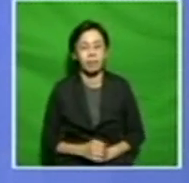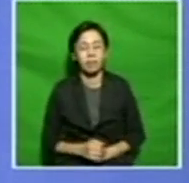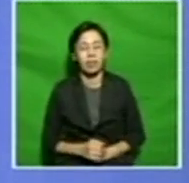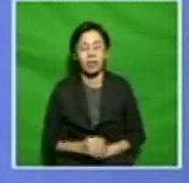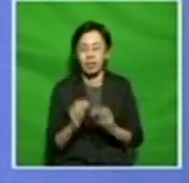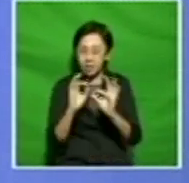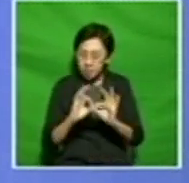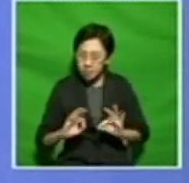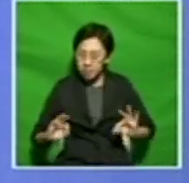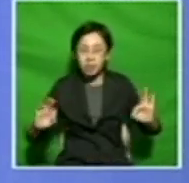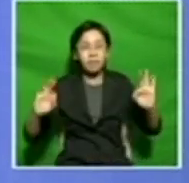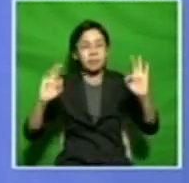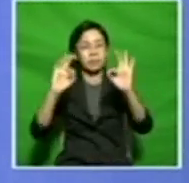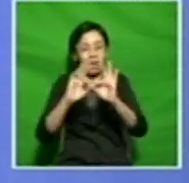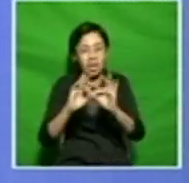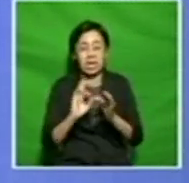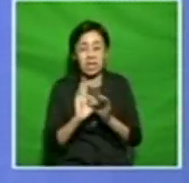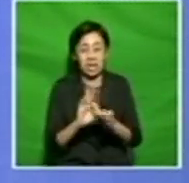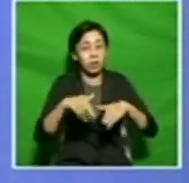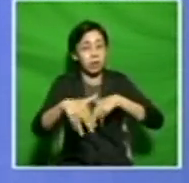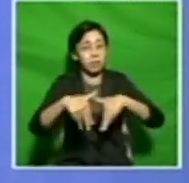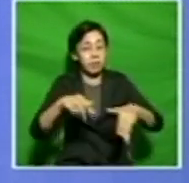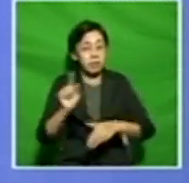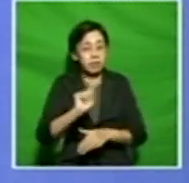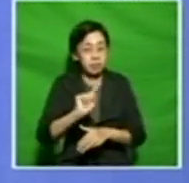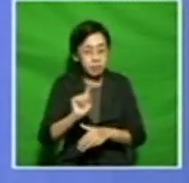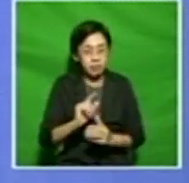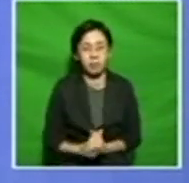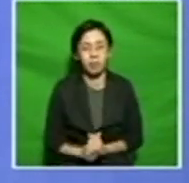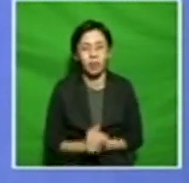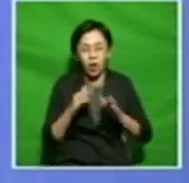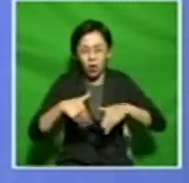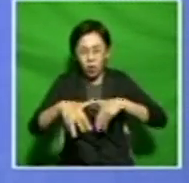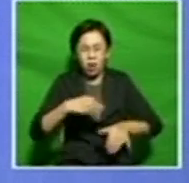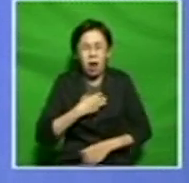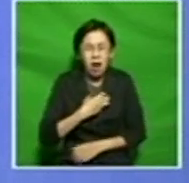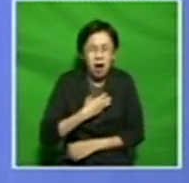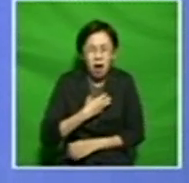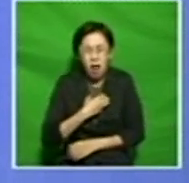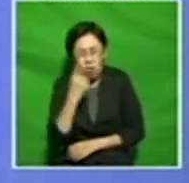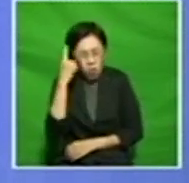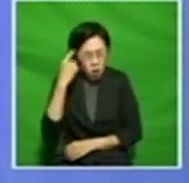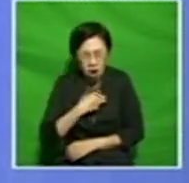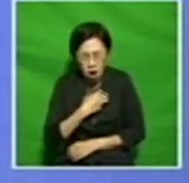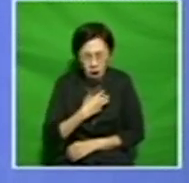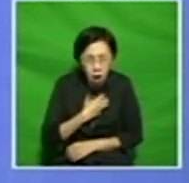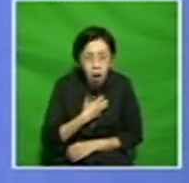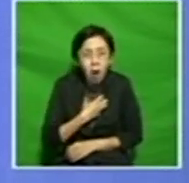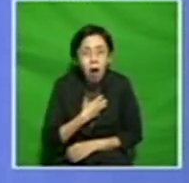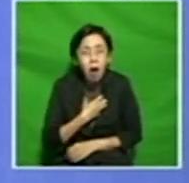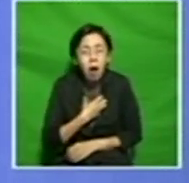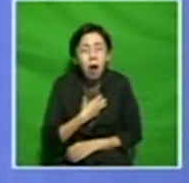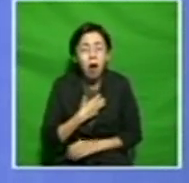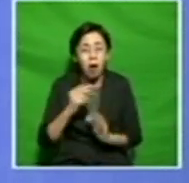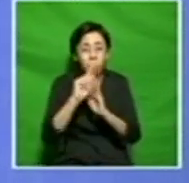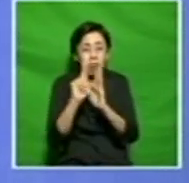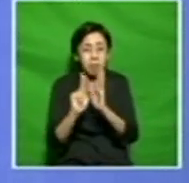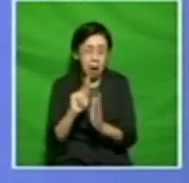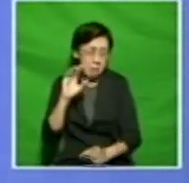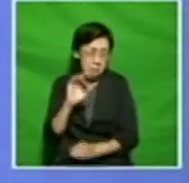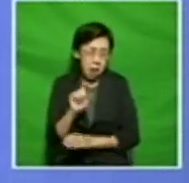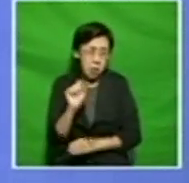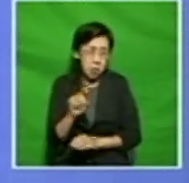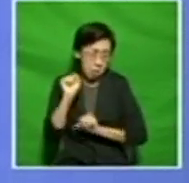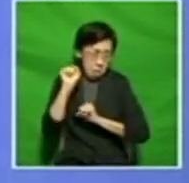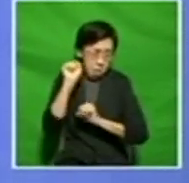ที่สุดแล้วก็จะลงมาเกี่ยวกับประชาชนและอยู่ในใจของคนทั้งหลายที่อยากรู้ว่าเมื่อประกาศสถานการณ์ฉุกเฉินแล้วชีวิ